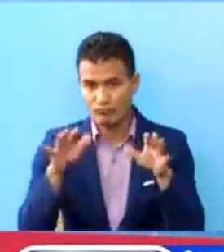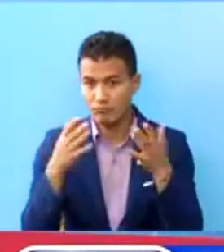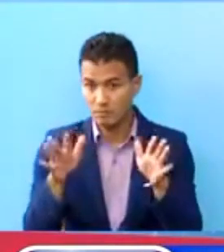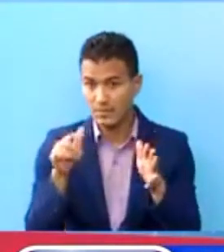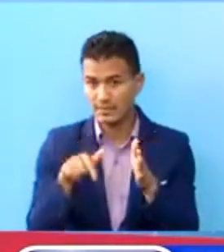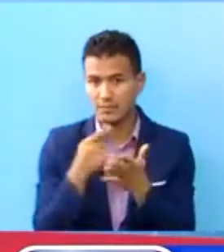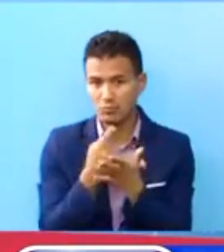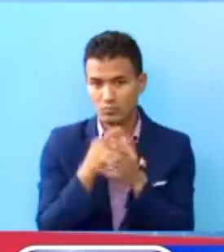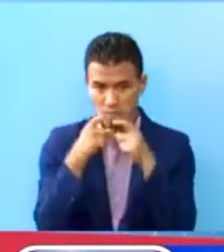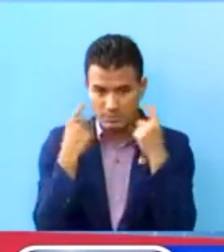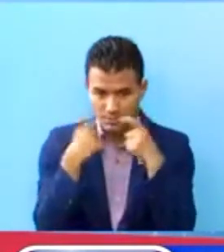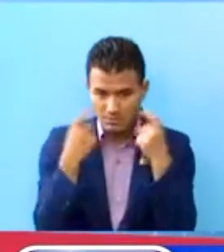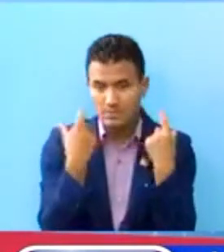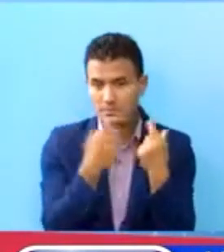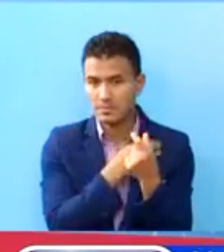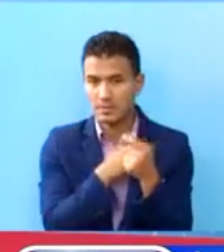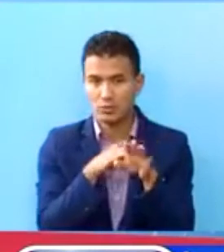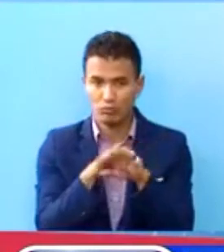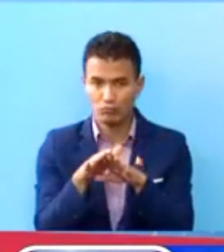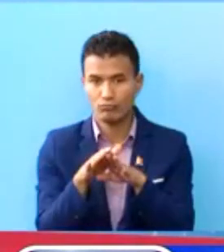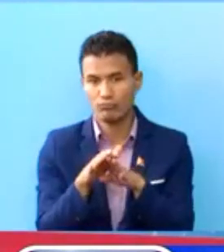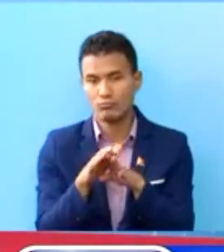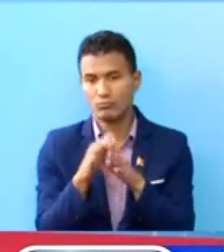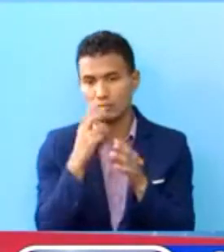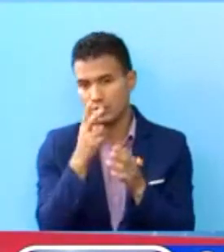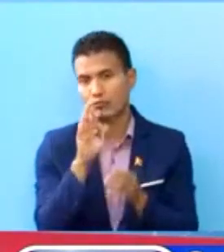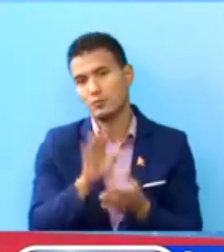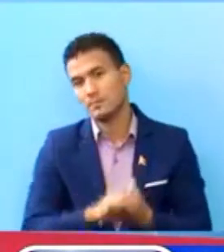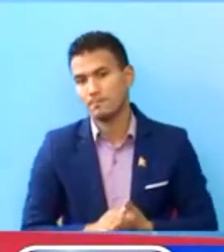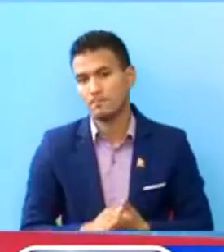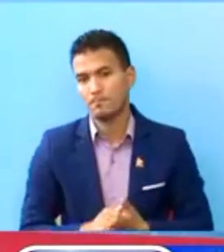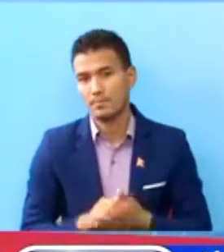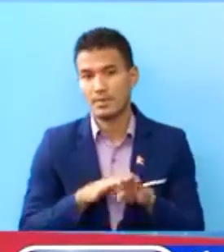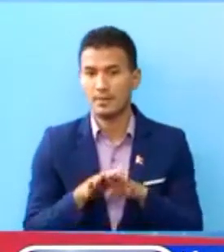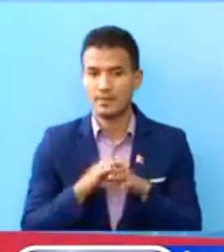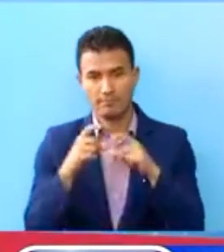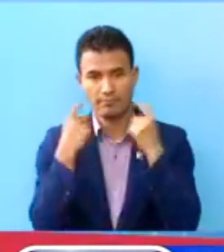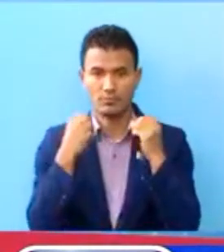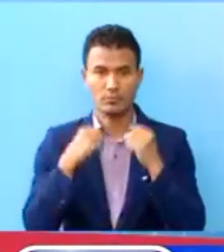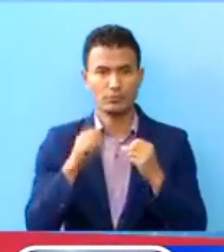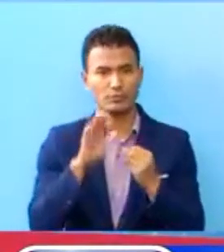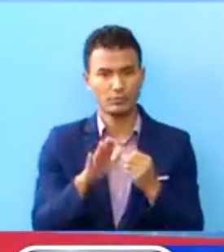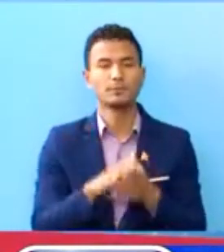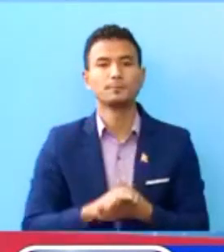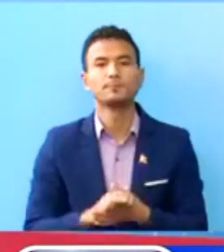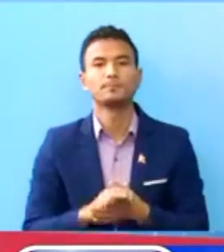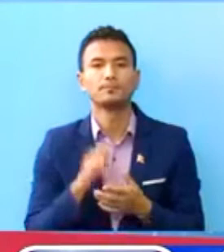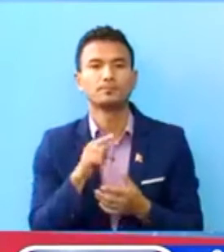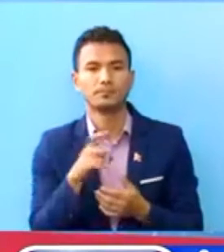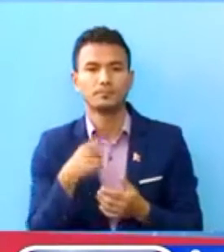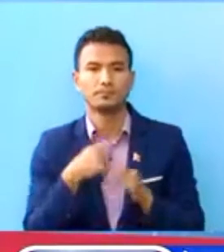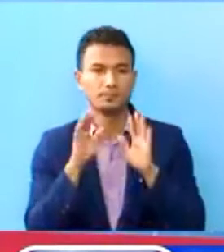आज काठमाडौँमा मास्क लगाउनेहरूको सङ्ख्या बढेको छ, अलि धेरै छ, धेरैजनाले मास्क लगाउनु भएको छ। यसको